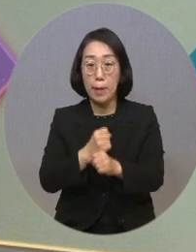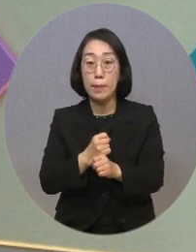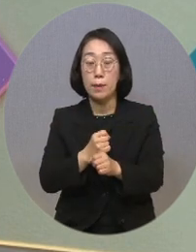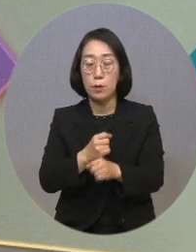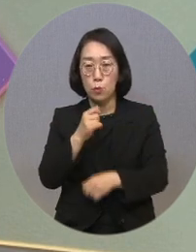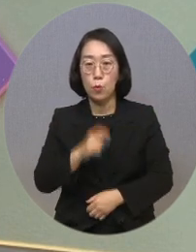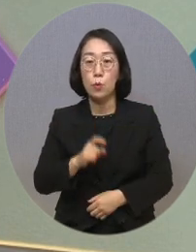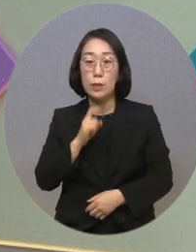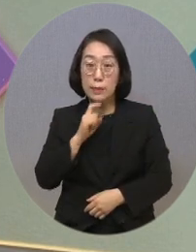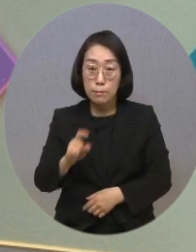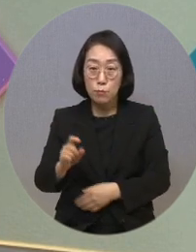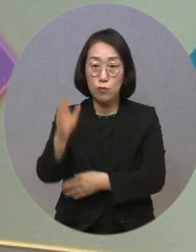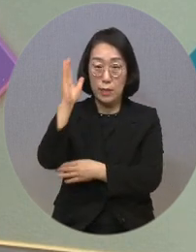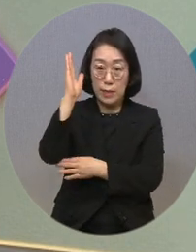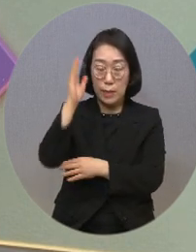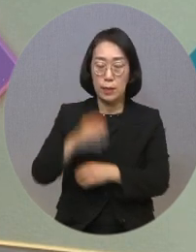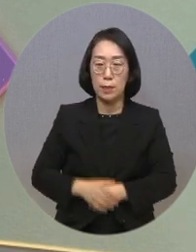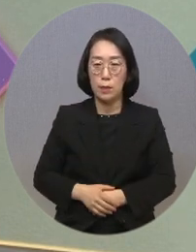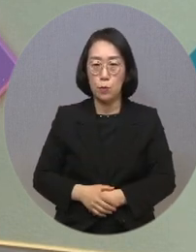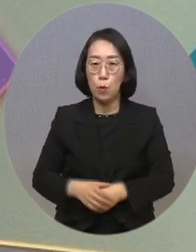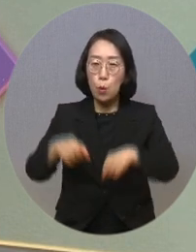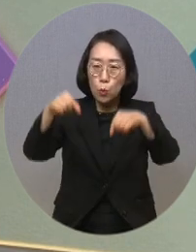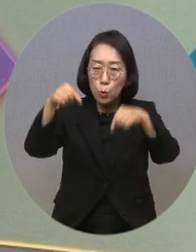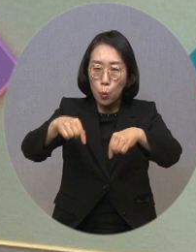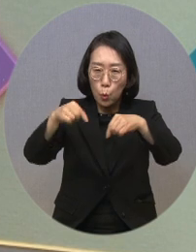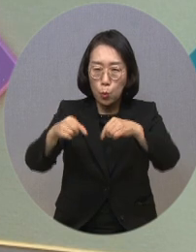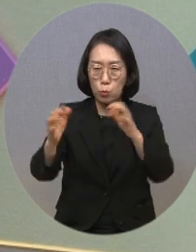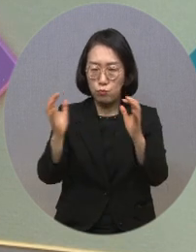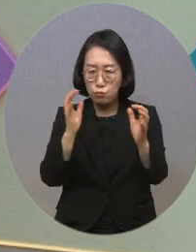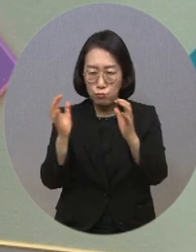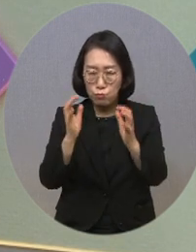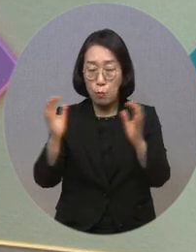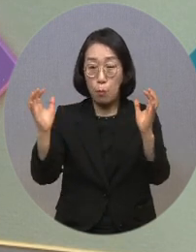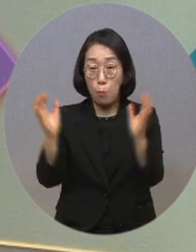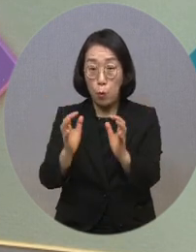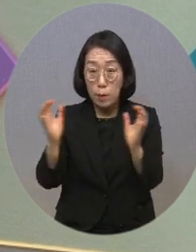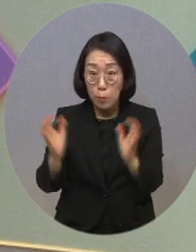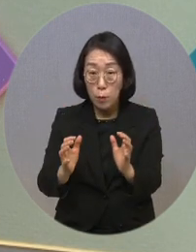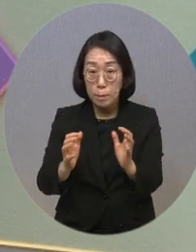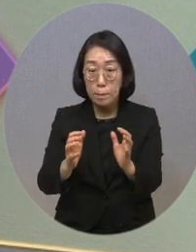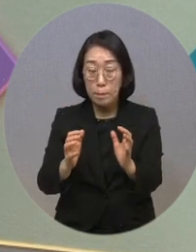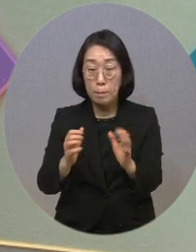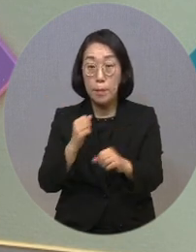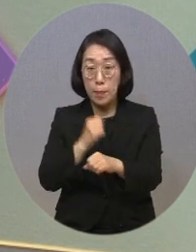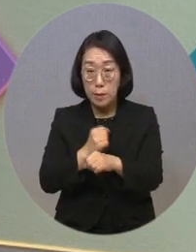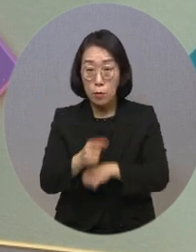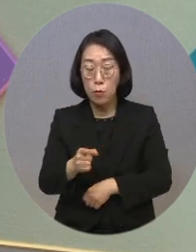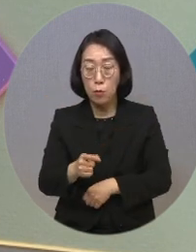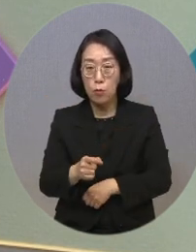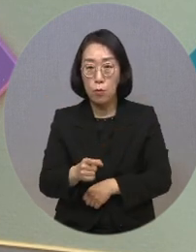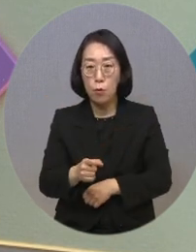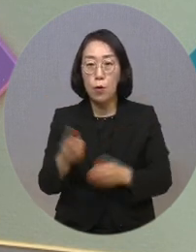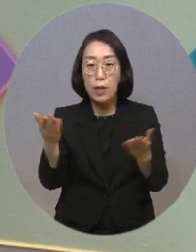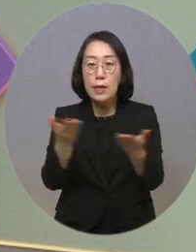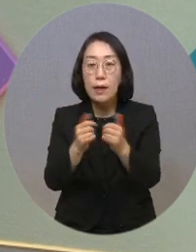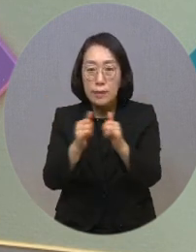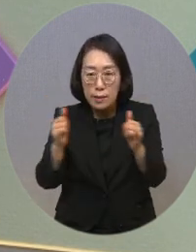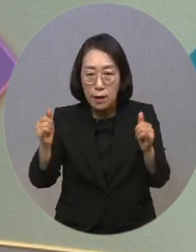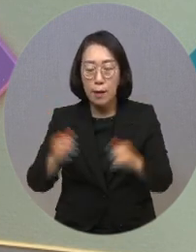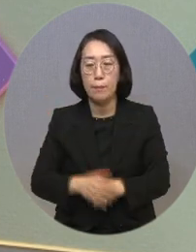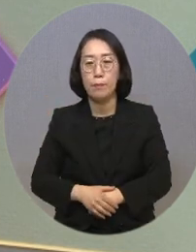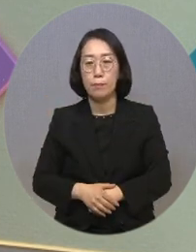발언 또 여러 가지 토론회 등을 개최를 하면서 산단 노동자들에 대해서 또